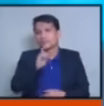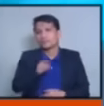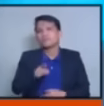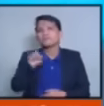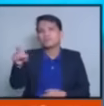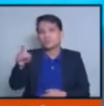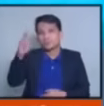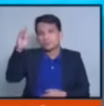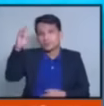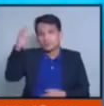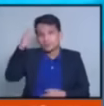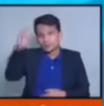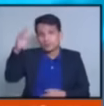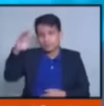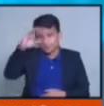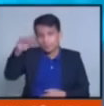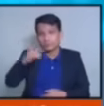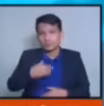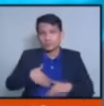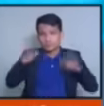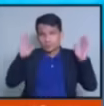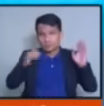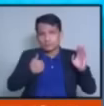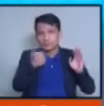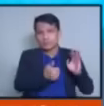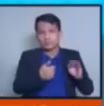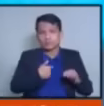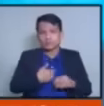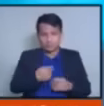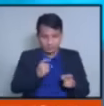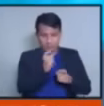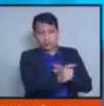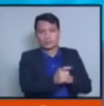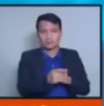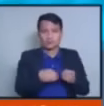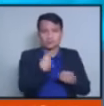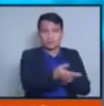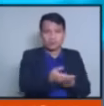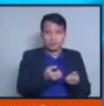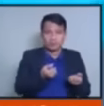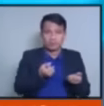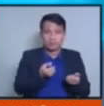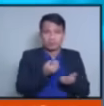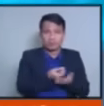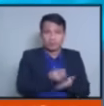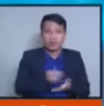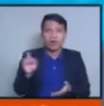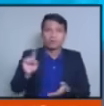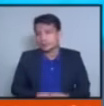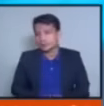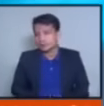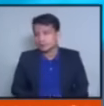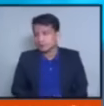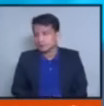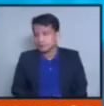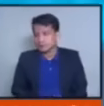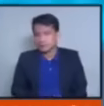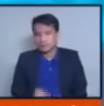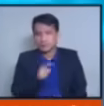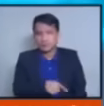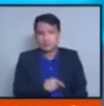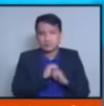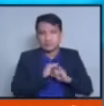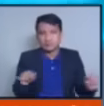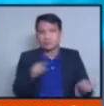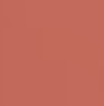ka pa, sinuko mo na lang sarili mo, tapos iti-text mo ako, sasabihin mo sa akin, magbibigay ka ng pera? Anong trabaho mo? Dugot laman mo din yun,